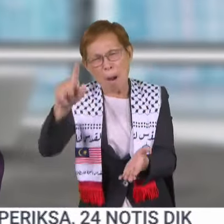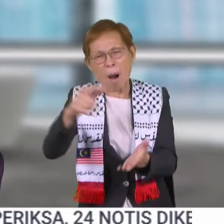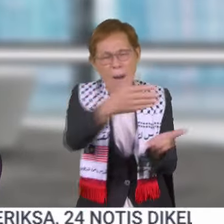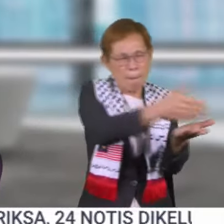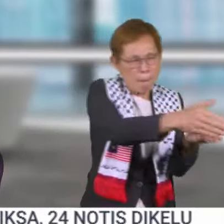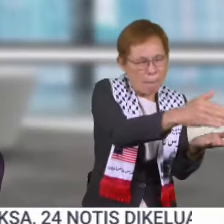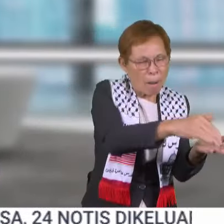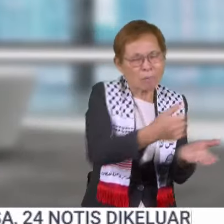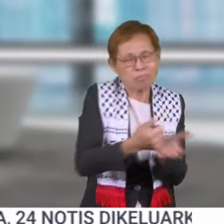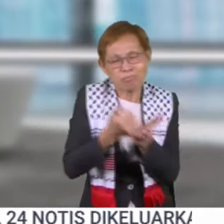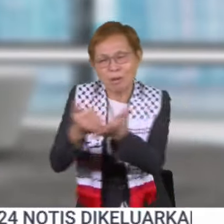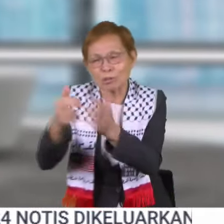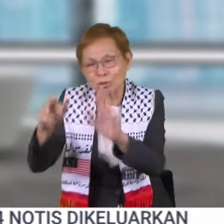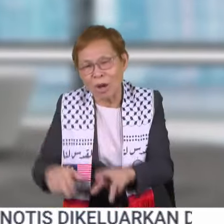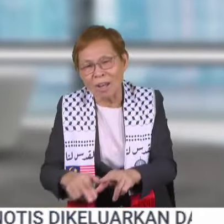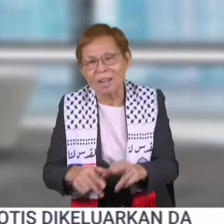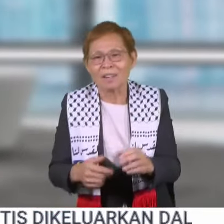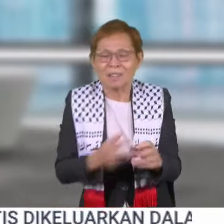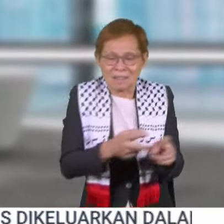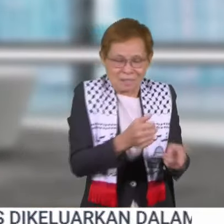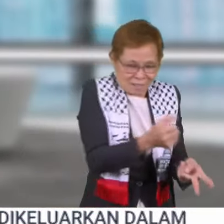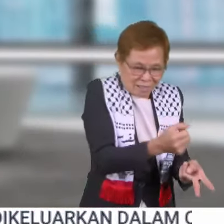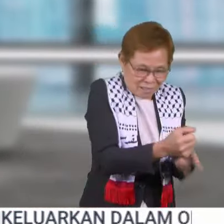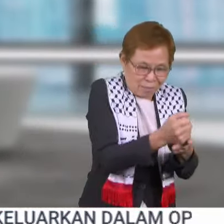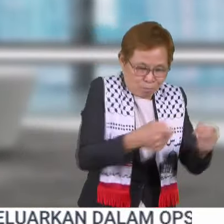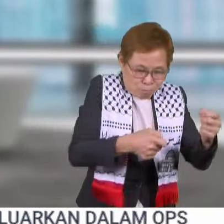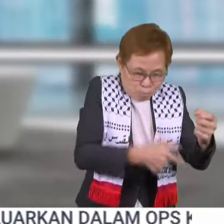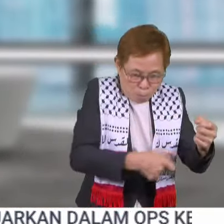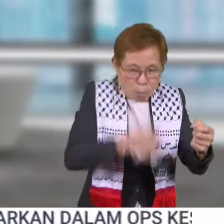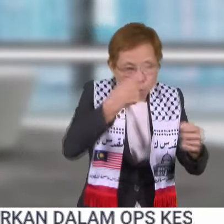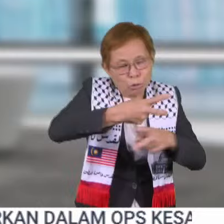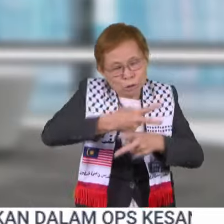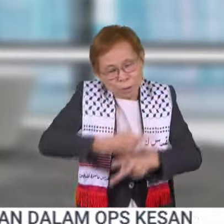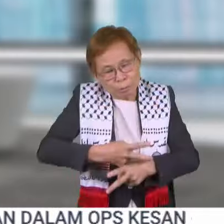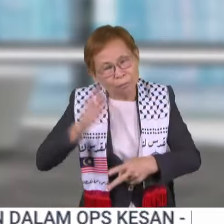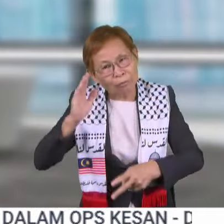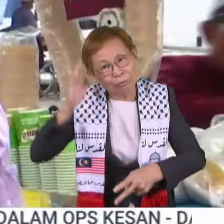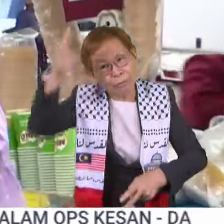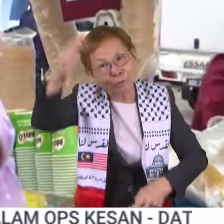berkenaan membantu rakyat menabung demi simpanan hari